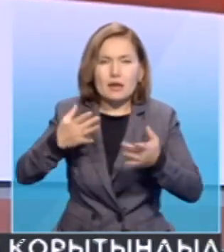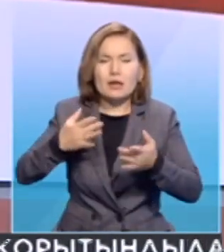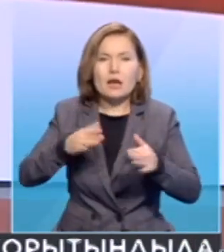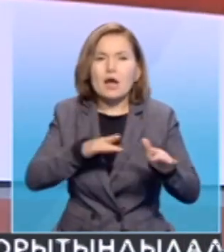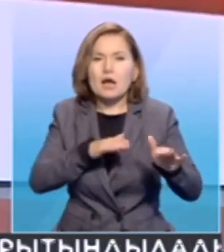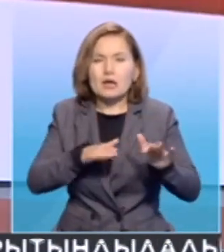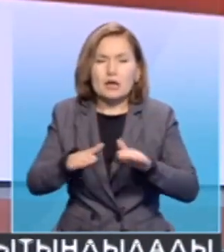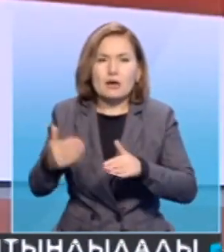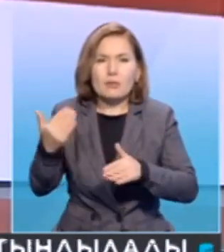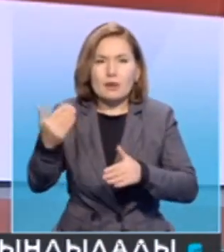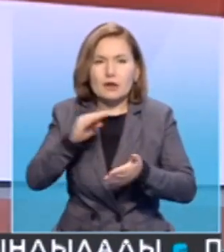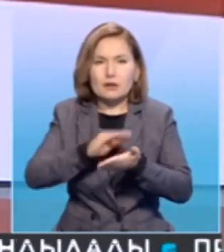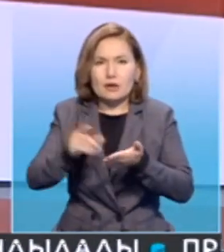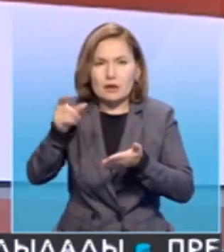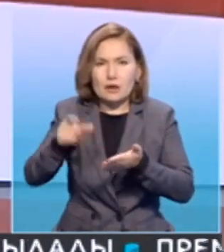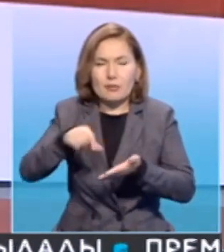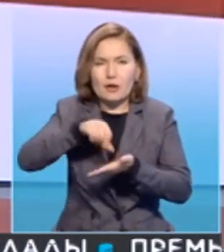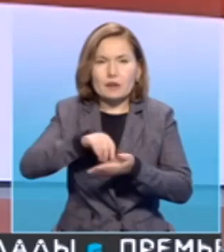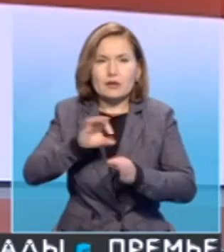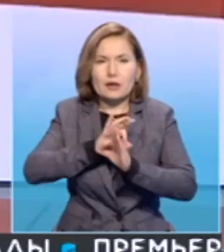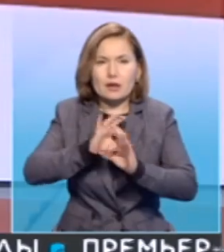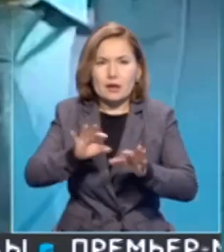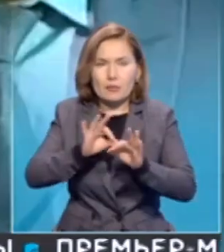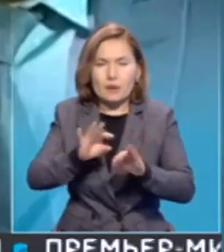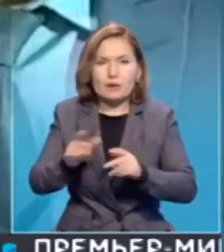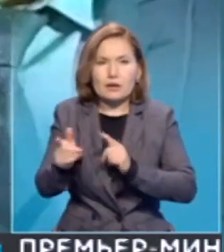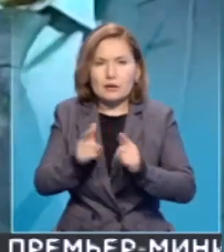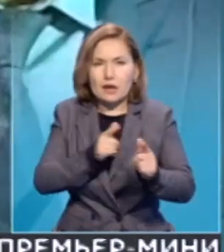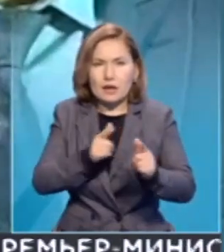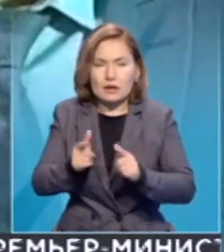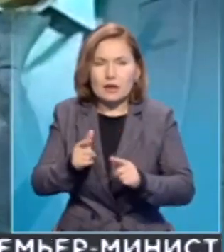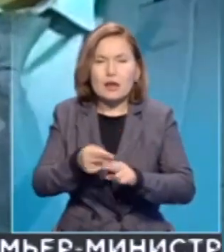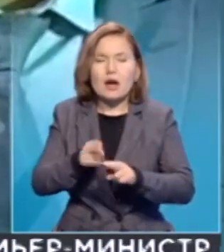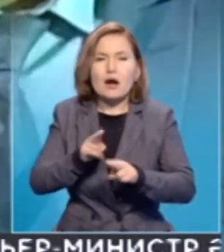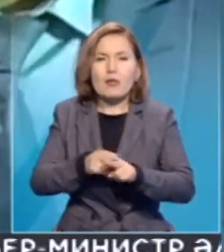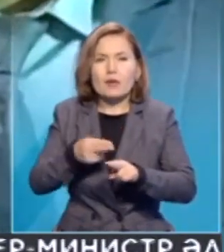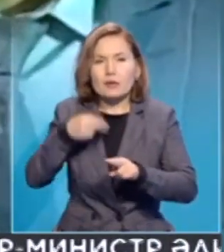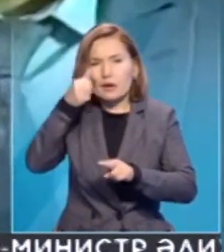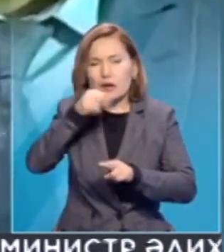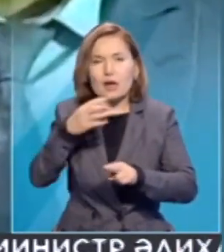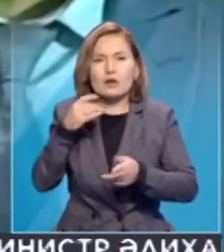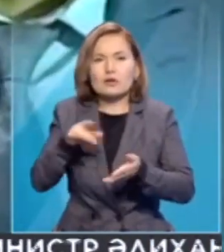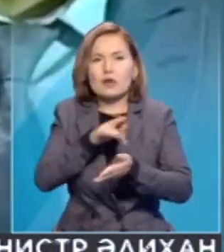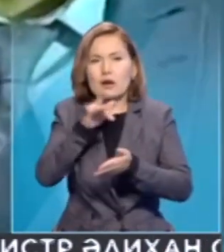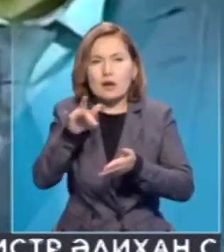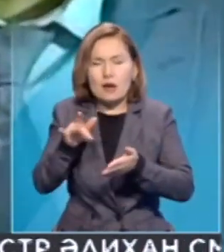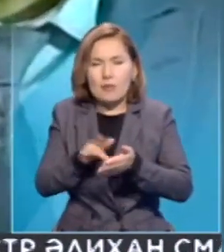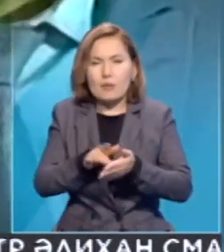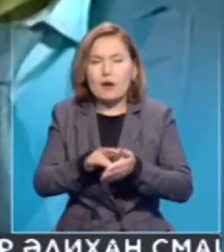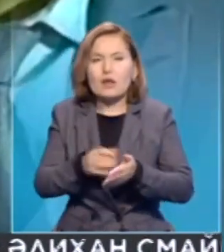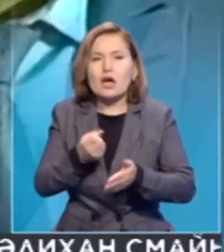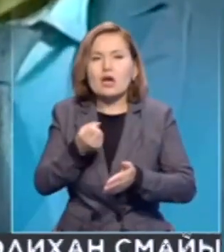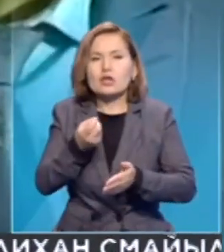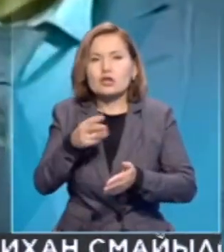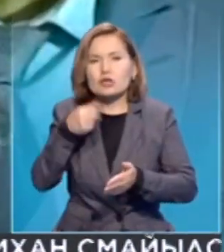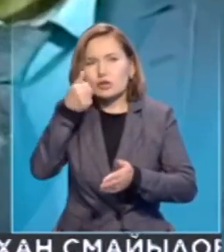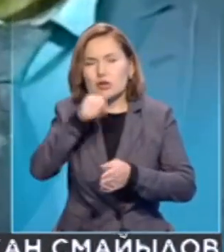әріптілшіміз Әділбек Серікұлы тікелей эфирге қосылуға дайын. Әділбек, биыл Сырдың бас шаһарына неше жыл?